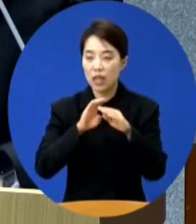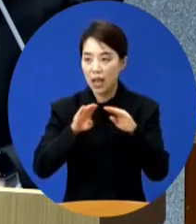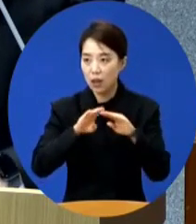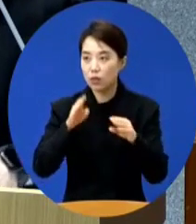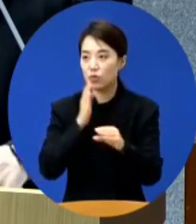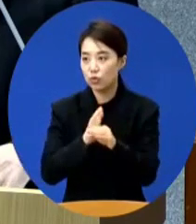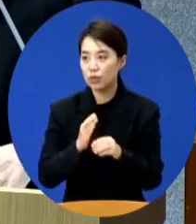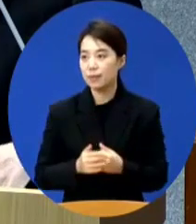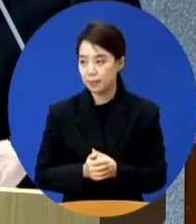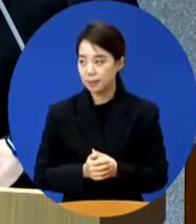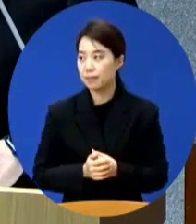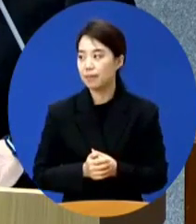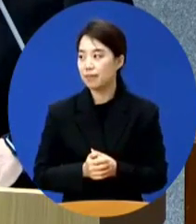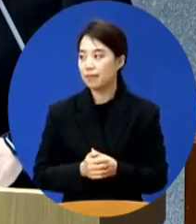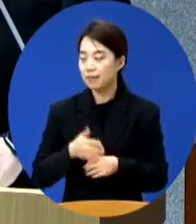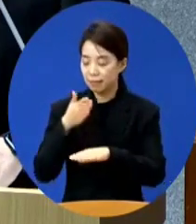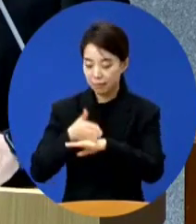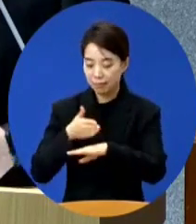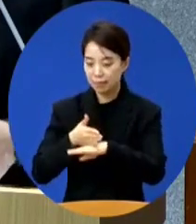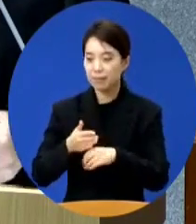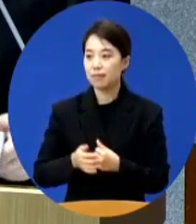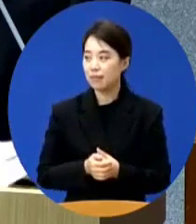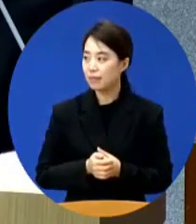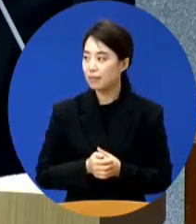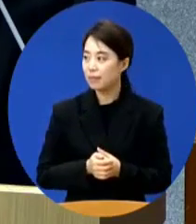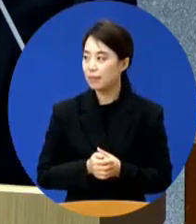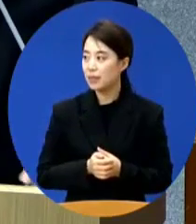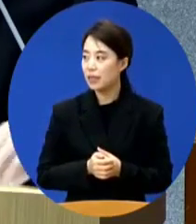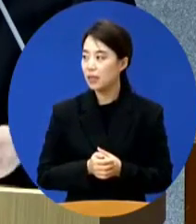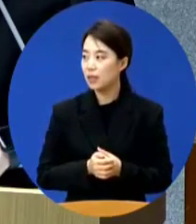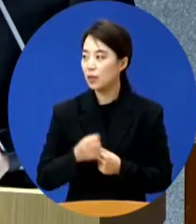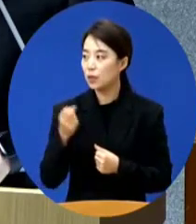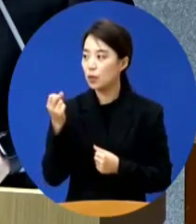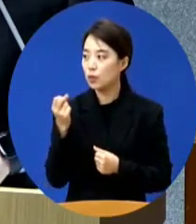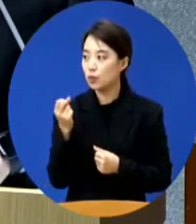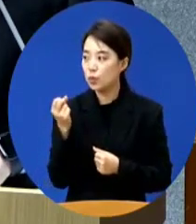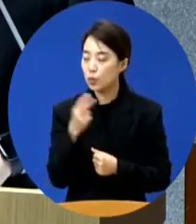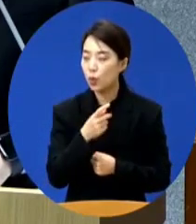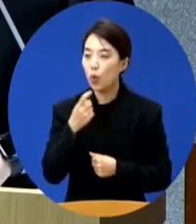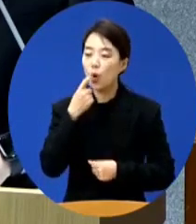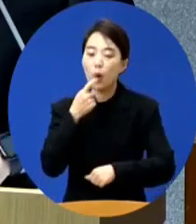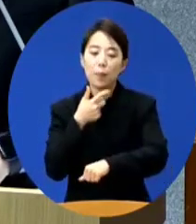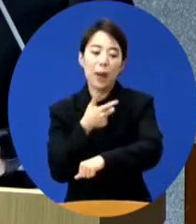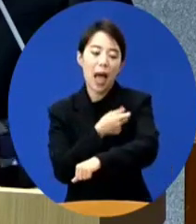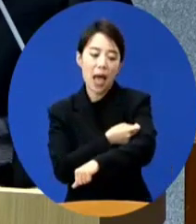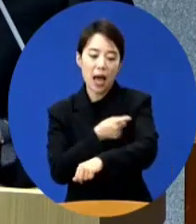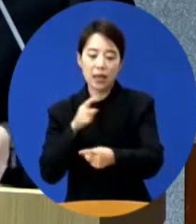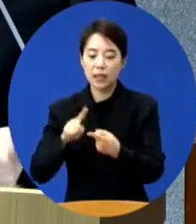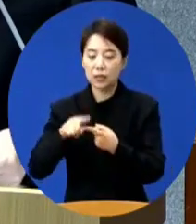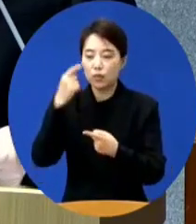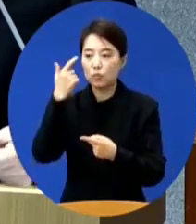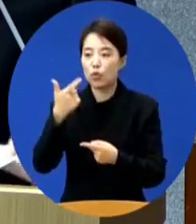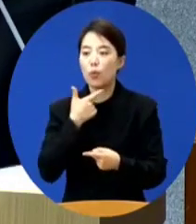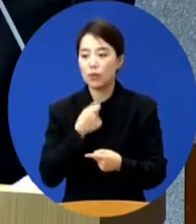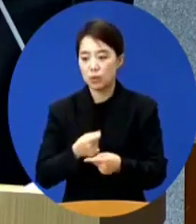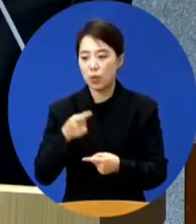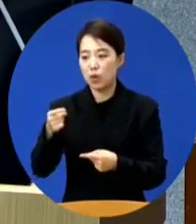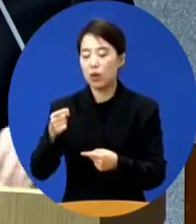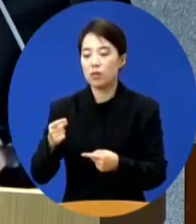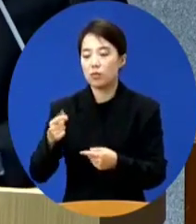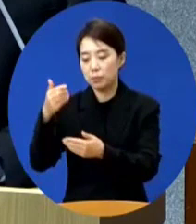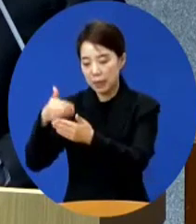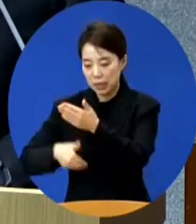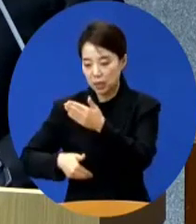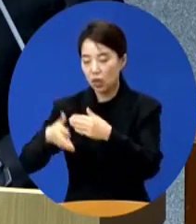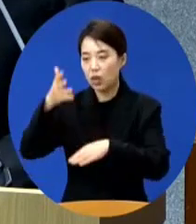있습니다. 네, 알겠습니다. 저 마약 관련해서 질의를 드려야 되는데 네. 이건 뺐습니다. 이건 나중에